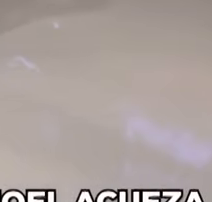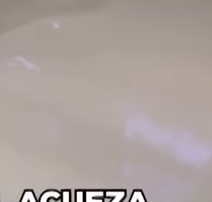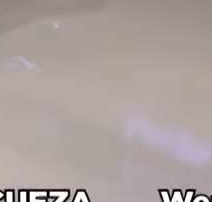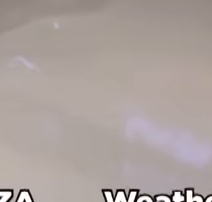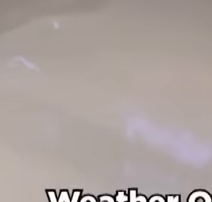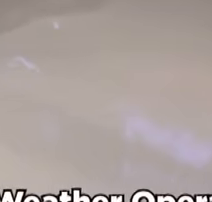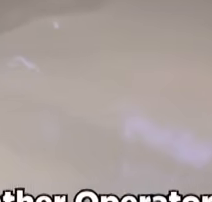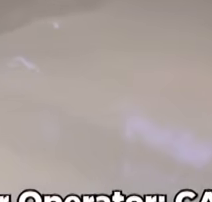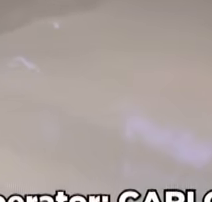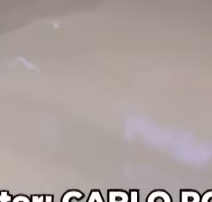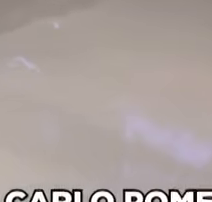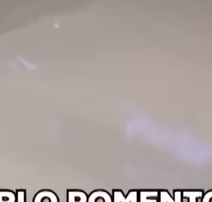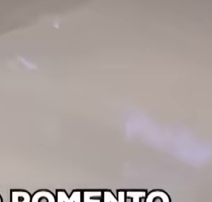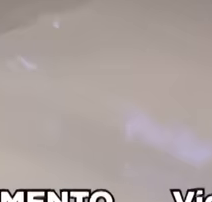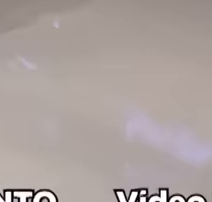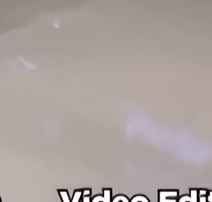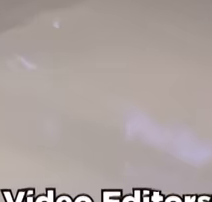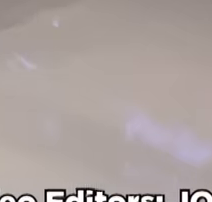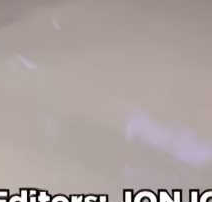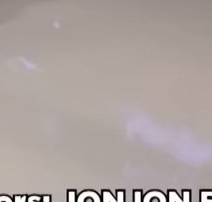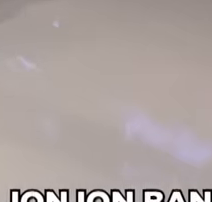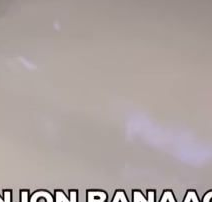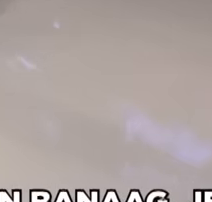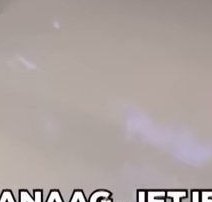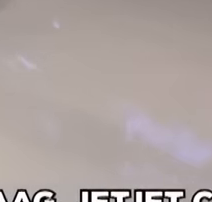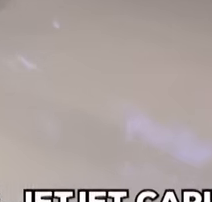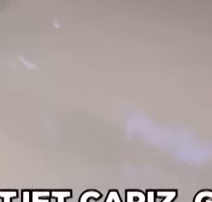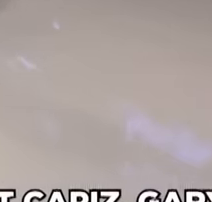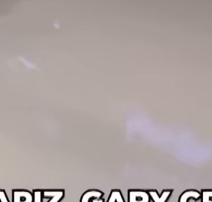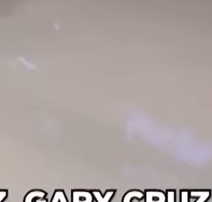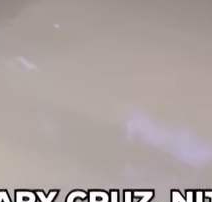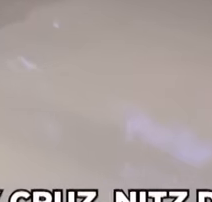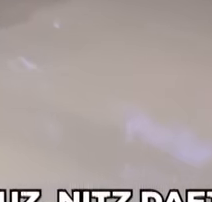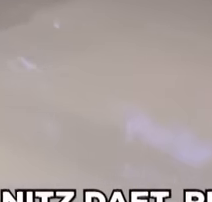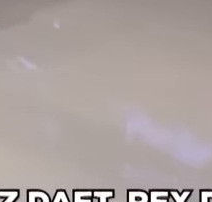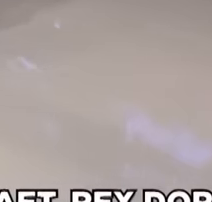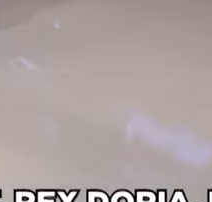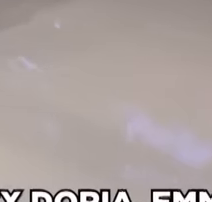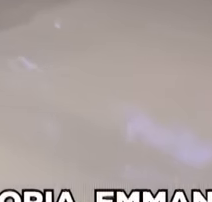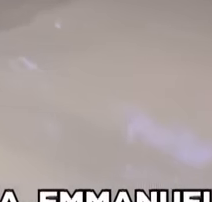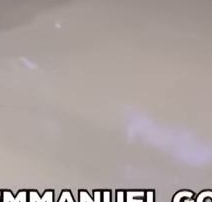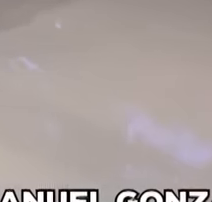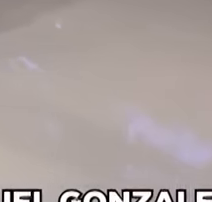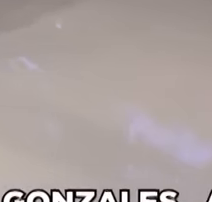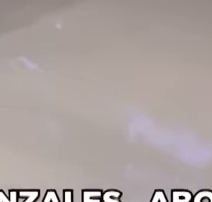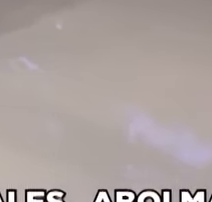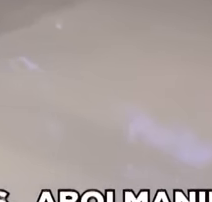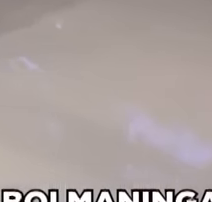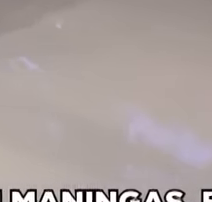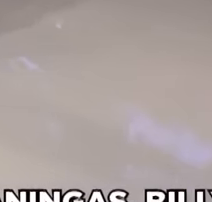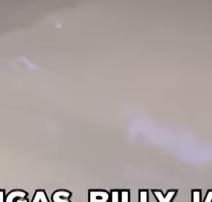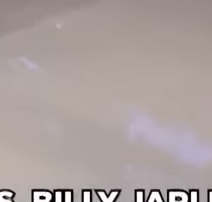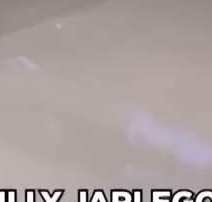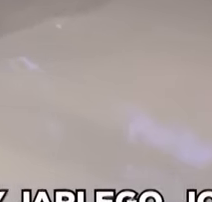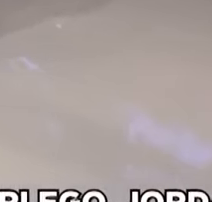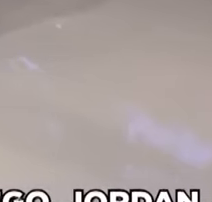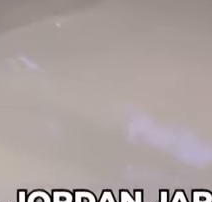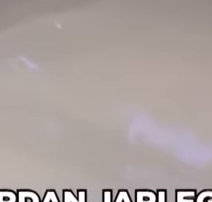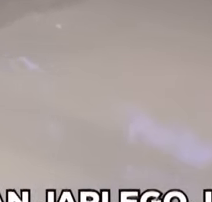eh. Duwag ka pala. Kakakomer ko ng kamabalagan. Sumama sa iyo. Yung espiritu.